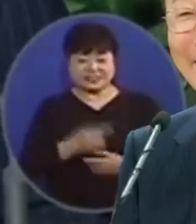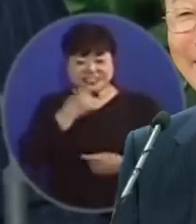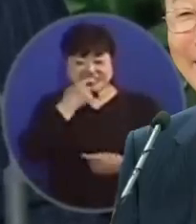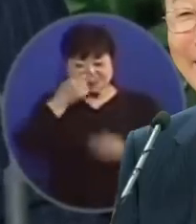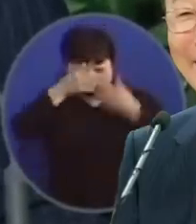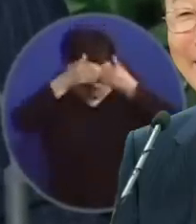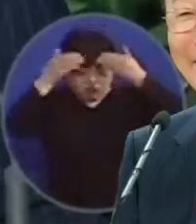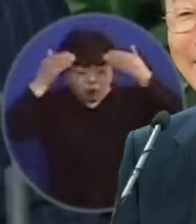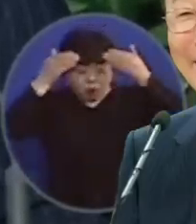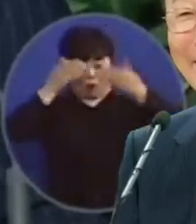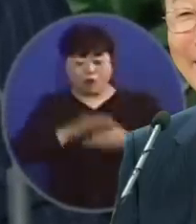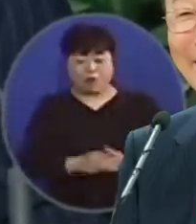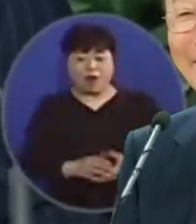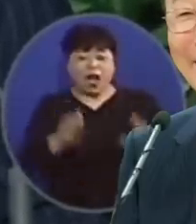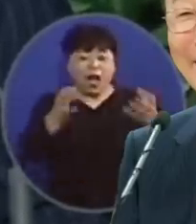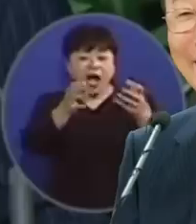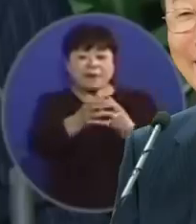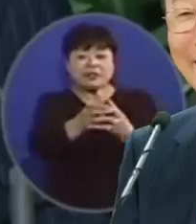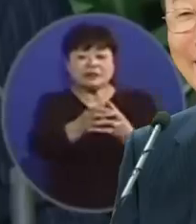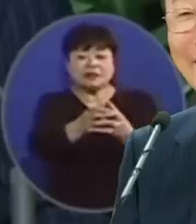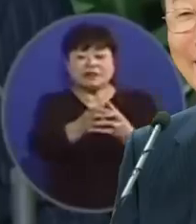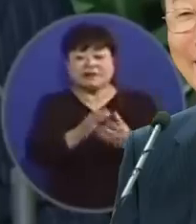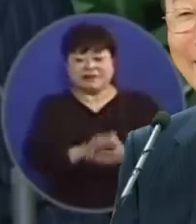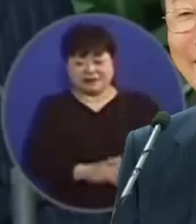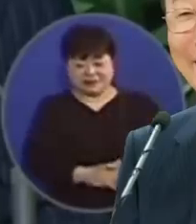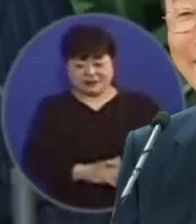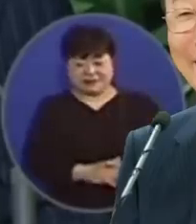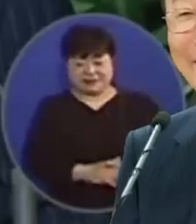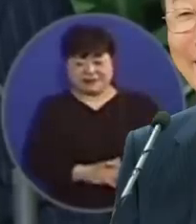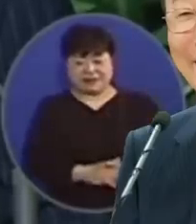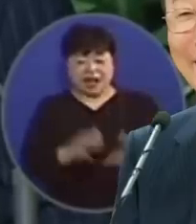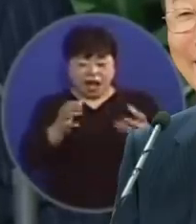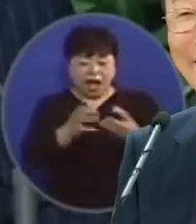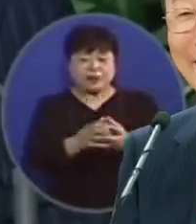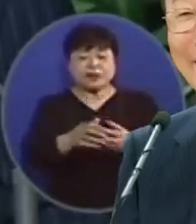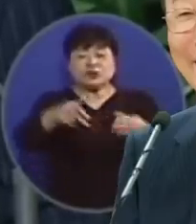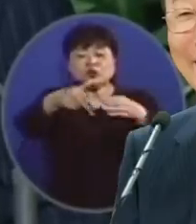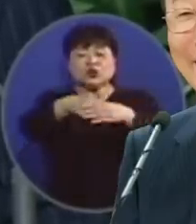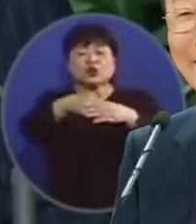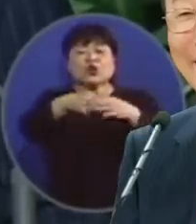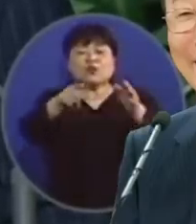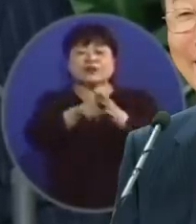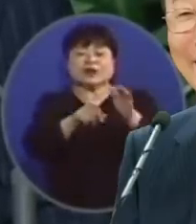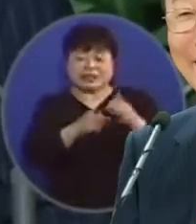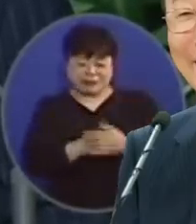힌두교를 합쳐가지고서 두루뭉술이 종교를 믿었어.